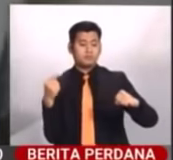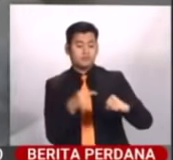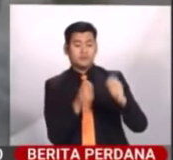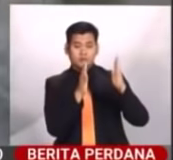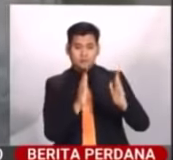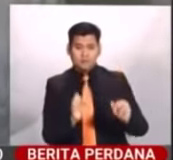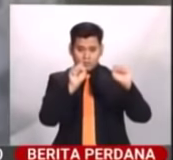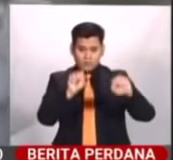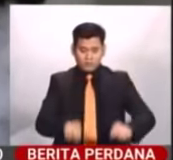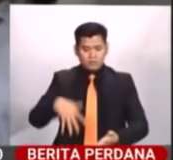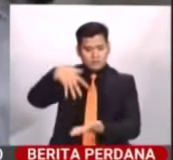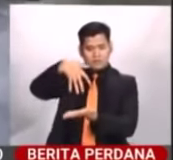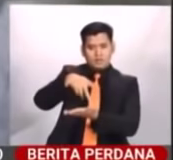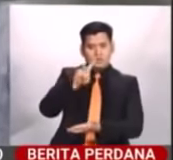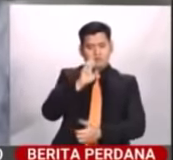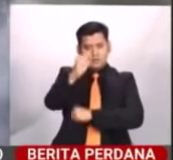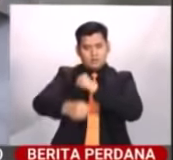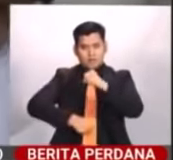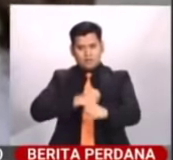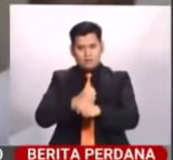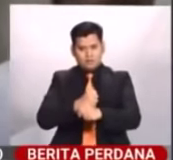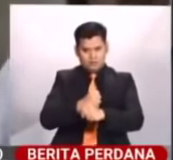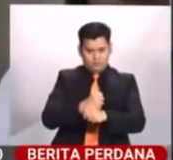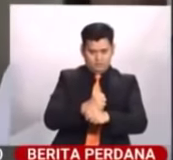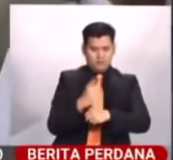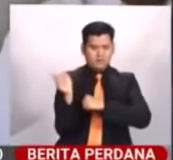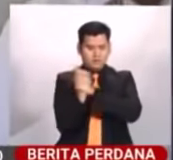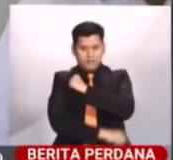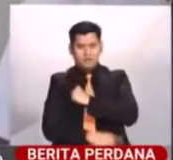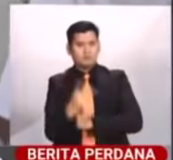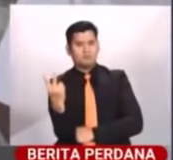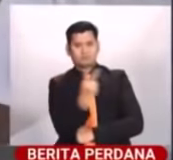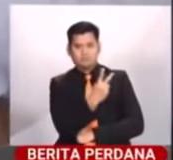tahun atau denda atau kedua-duanya sekali.